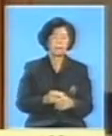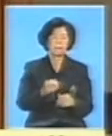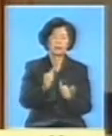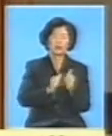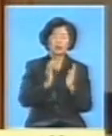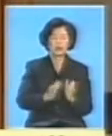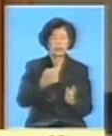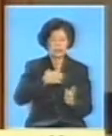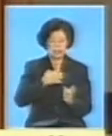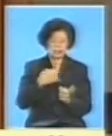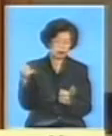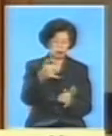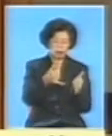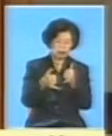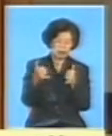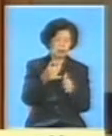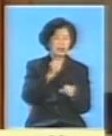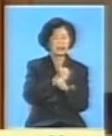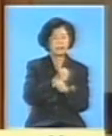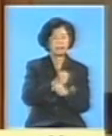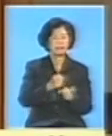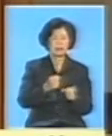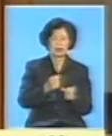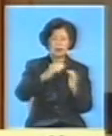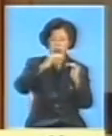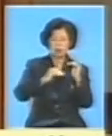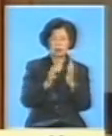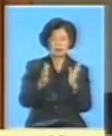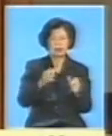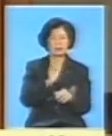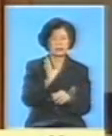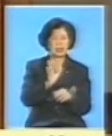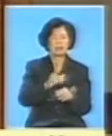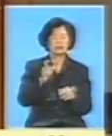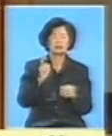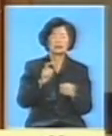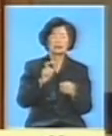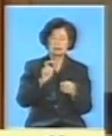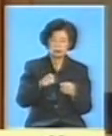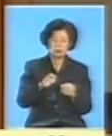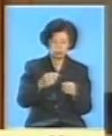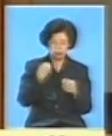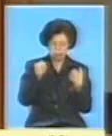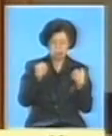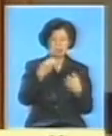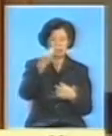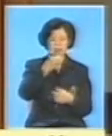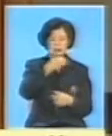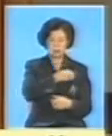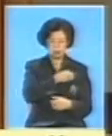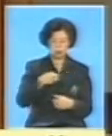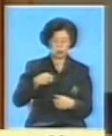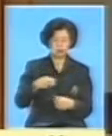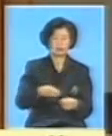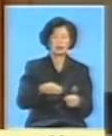ในระบบแต่มันลดมากๆมันก็ไม่ได้เพราะเราต้องดูแลอย่างอื่นเขาด้วยนะครับตรวจโรคสวัสดิการการศึกษามันเป็นสิทธิมนุษยช